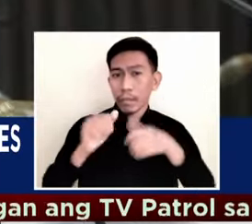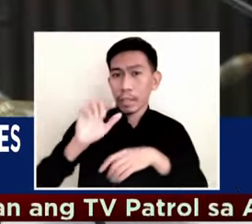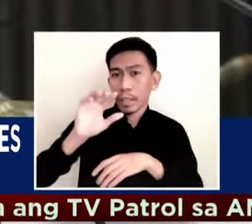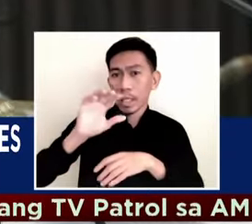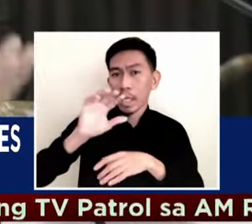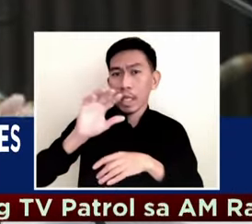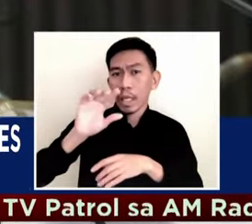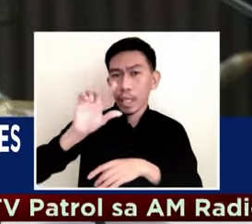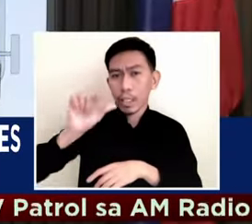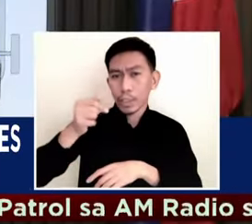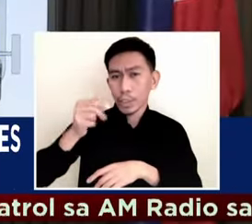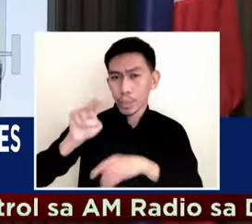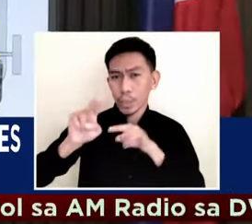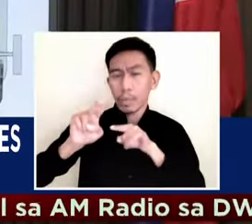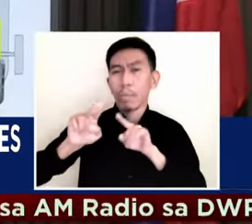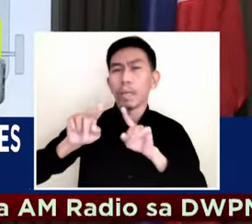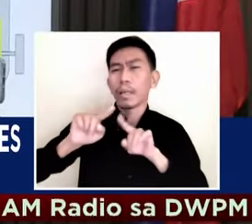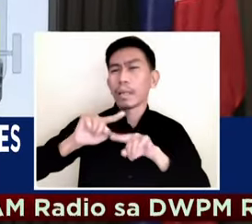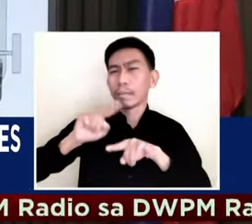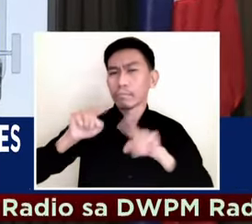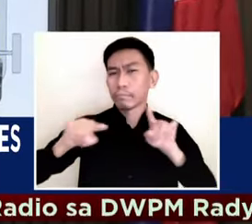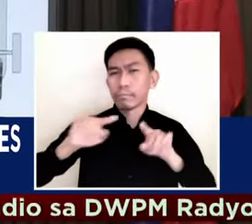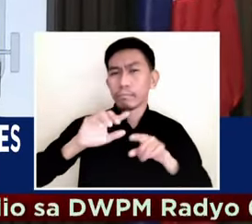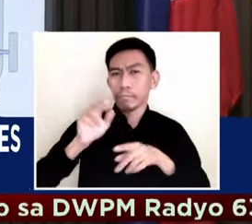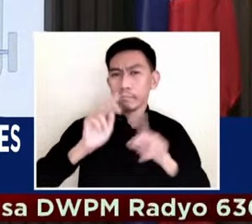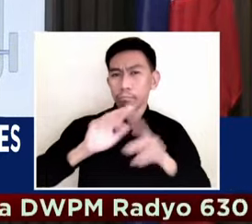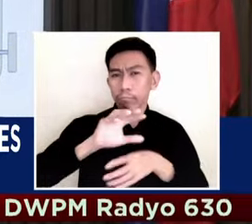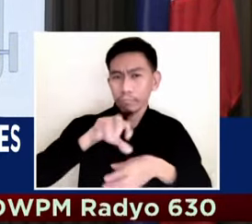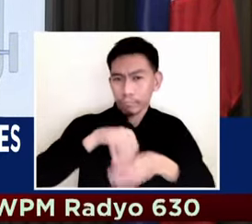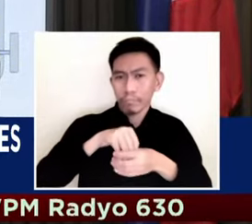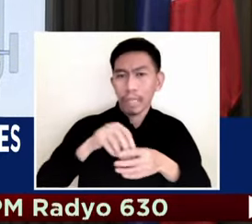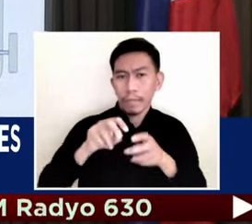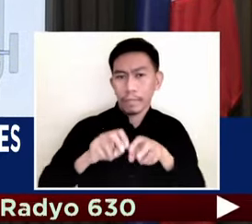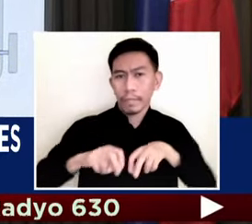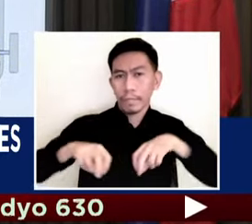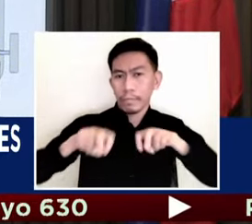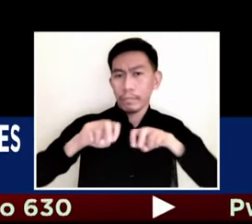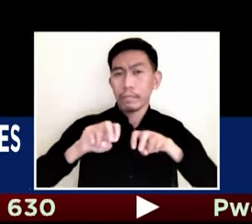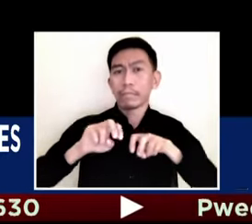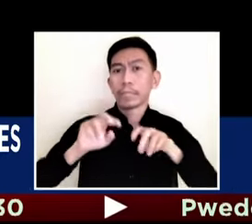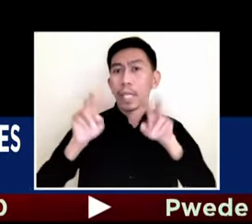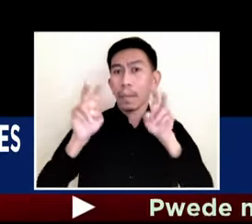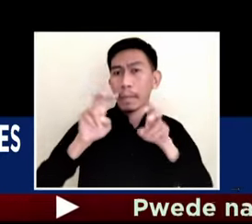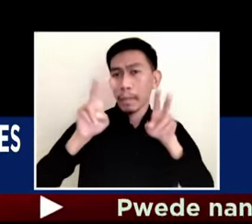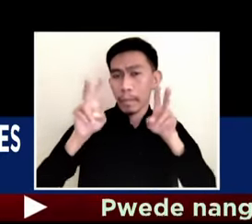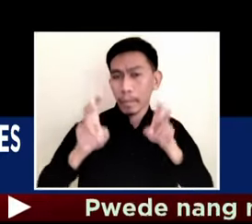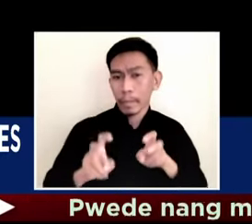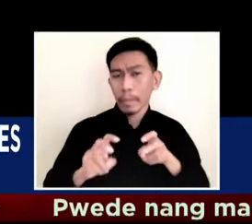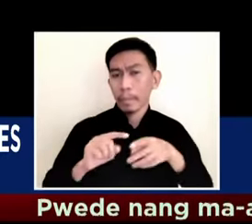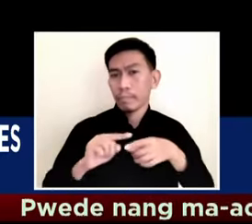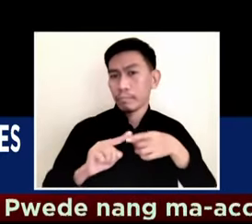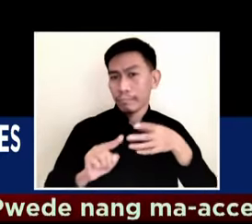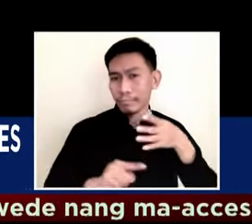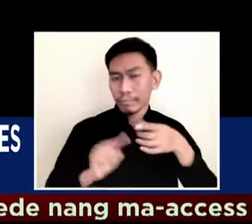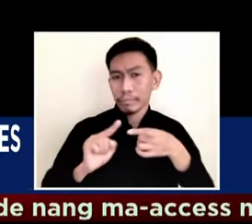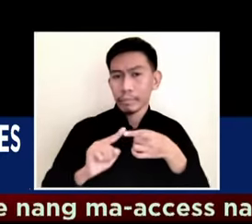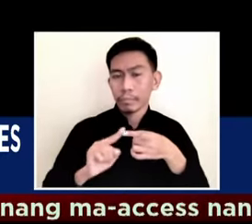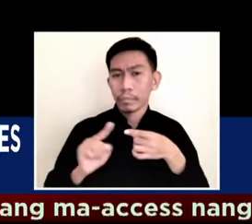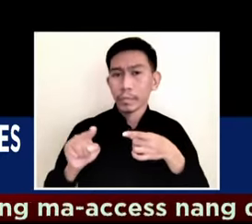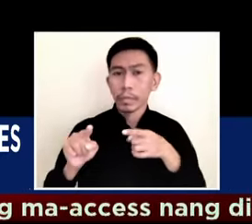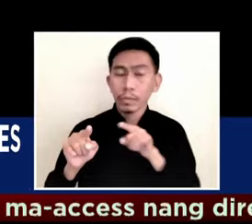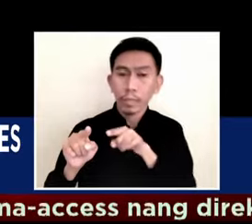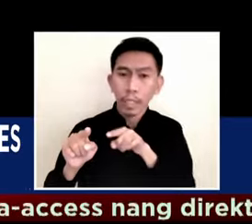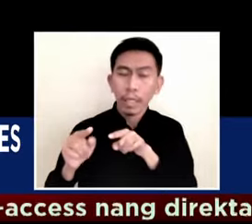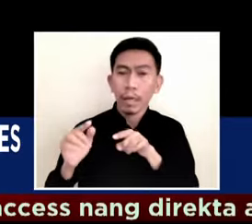stakeholders. Isa sa mga tinalakay ang posibleng pagpayag sa mga light e-vehicles na tatawid mula sa local roads